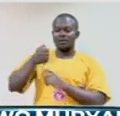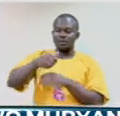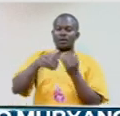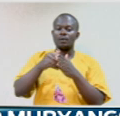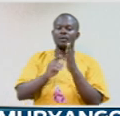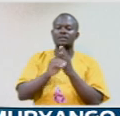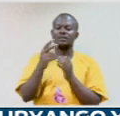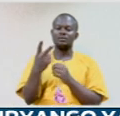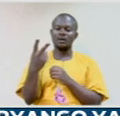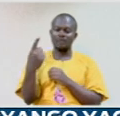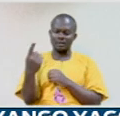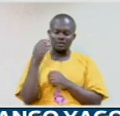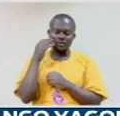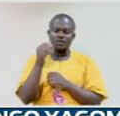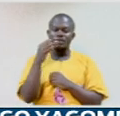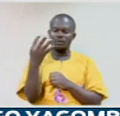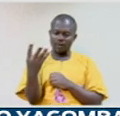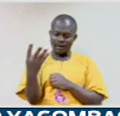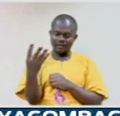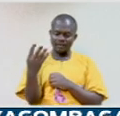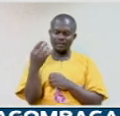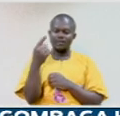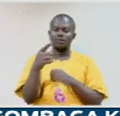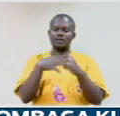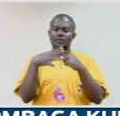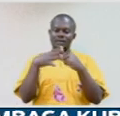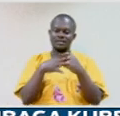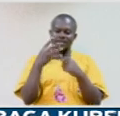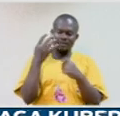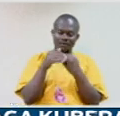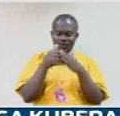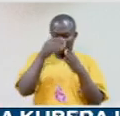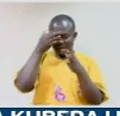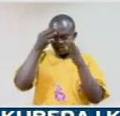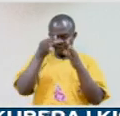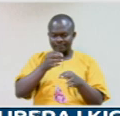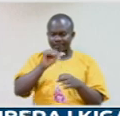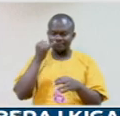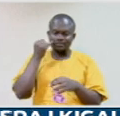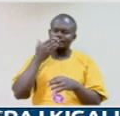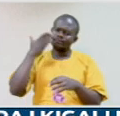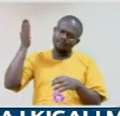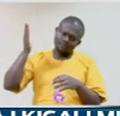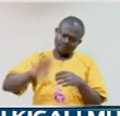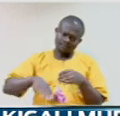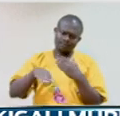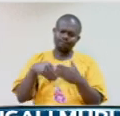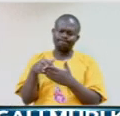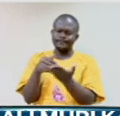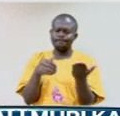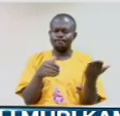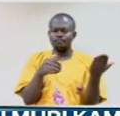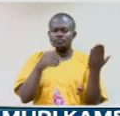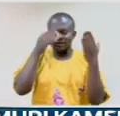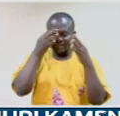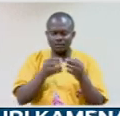ku itariki 21 z'ukwa kane 1994 bafashe ikindi cyemezo kigayitse icyemezo